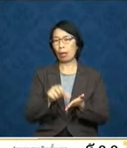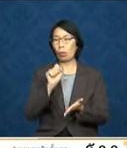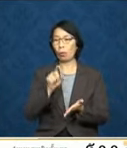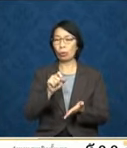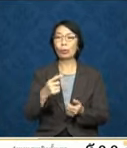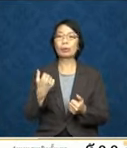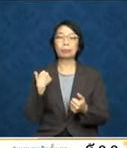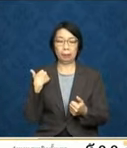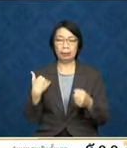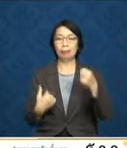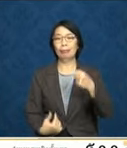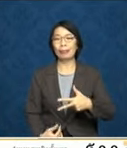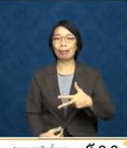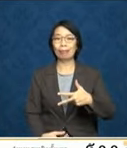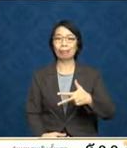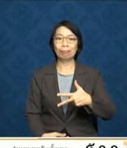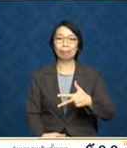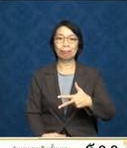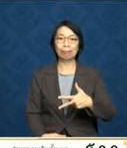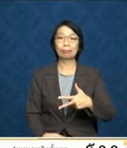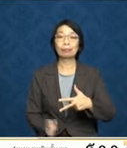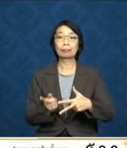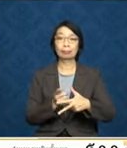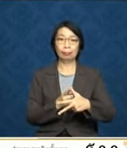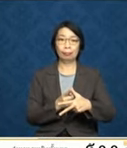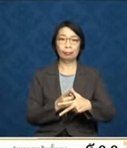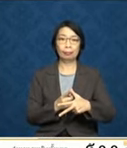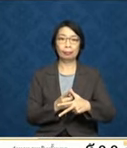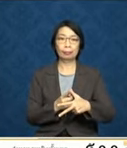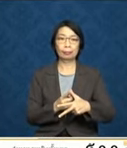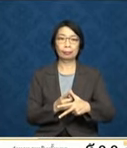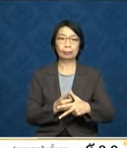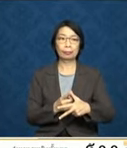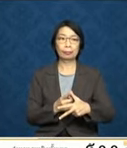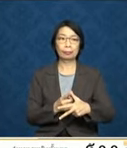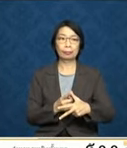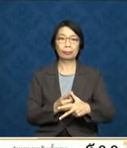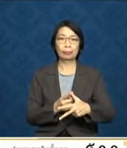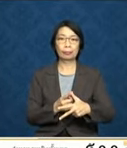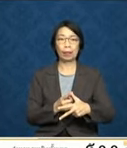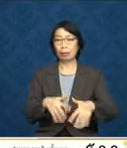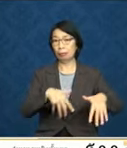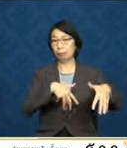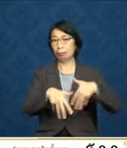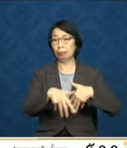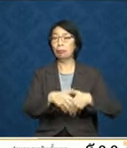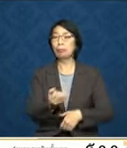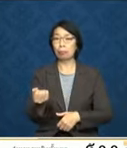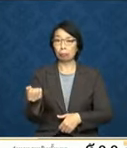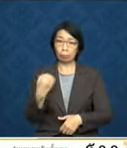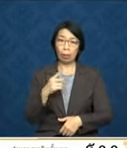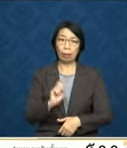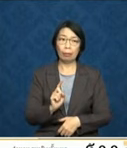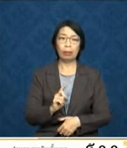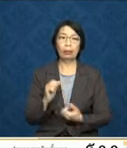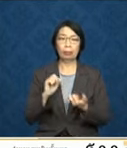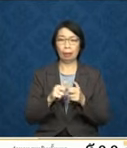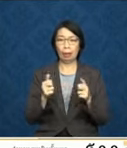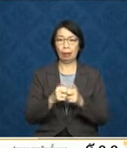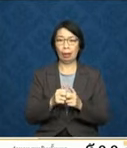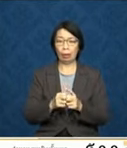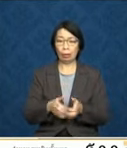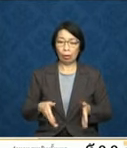3เรื่องครับท่านประธานเรื่องแรกครับผมได้รับเรื่องร้องเรียนจากพี่น้องประชาชนเกี่ยวกับปัญหาจุดตัดทางข้ามทางรถ